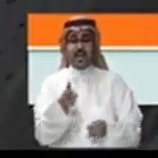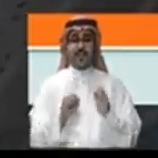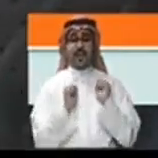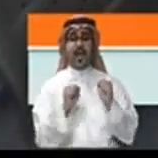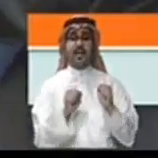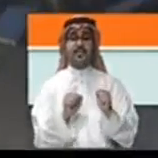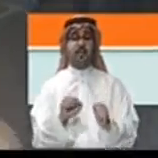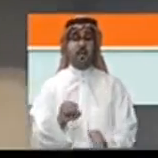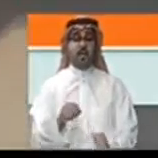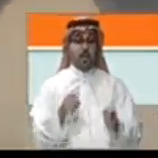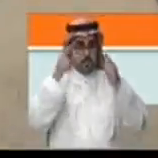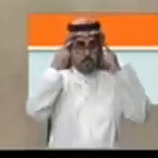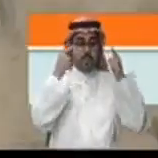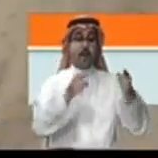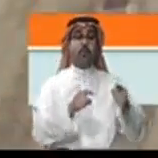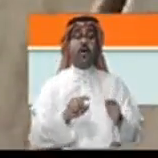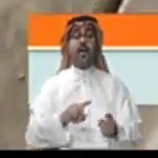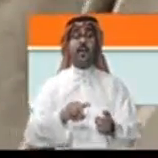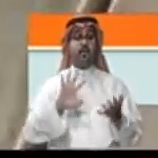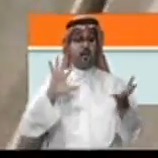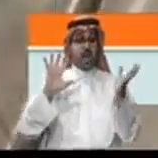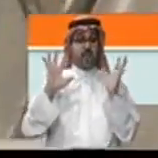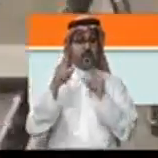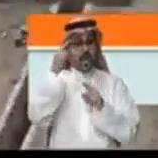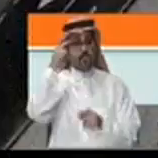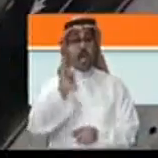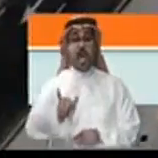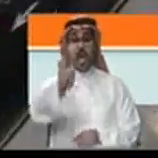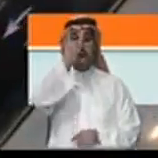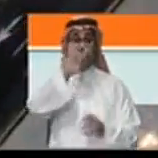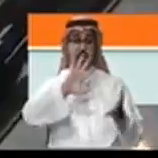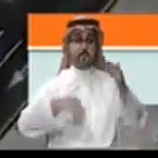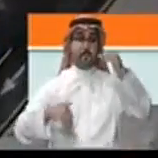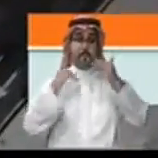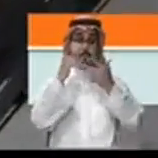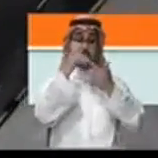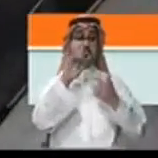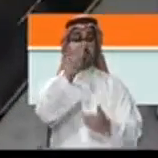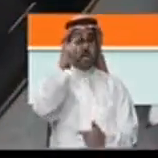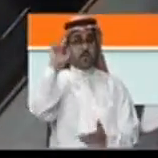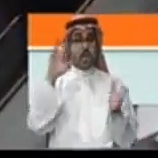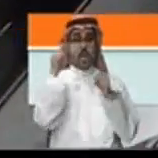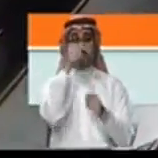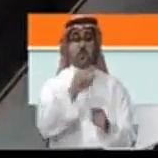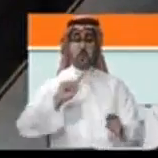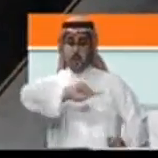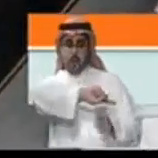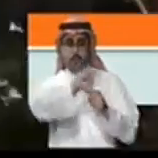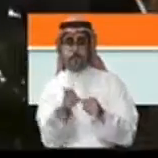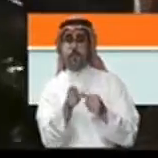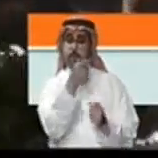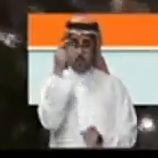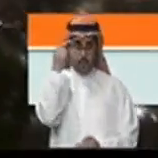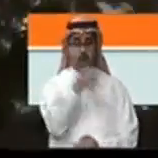أسرع 10 قطارات في العالم بين مكة المكرمة والمدينة المنورة ضمن اهتمام حكومة